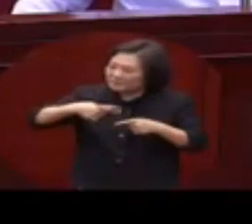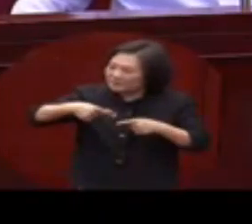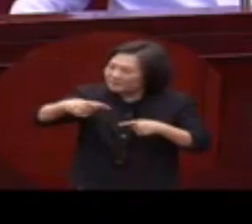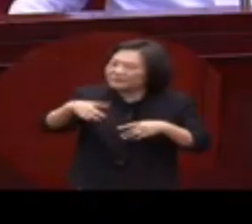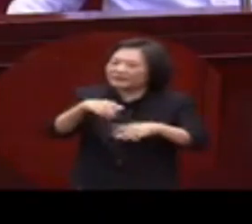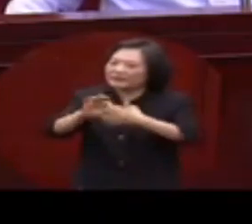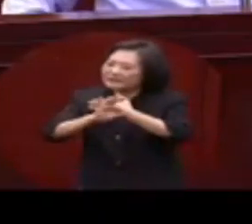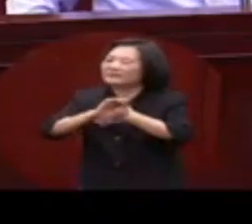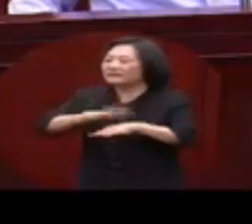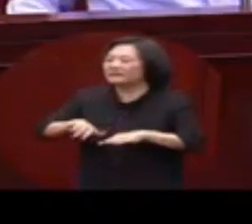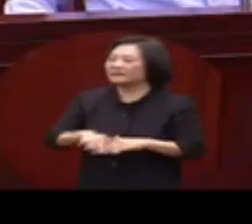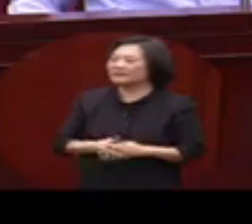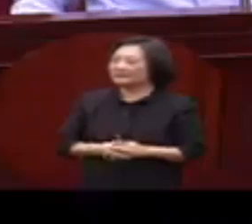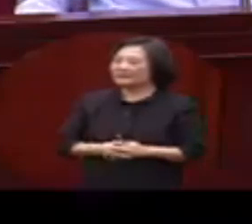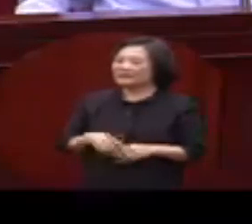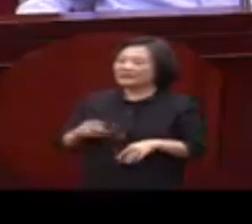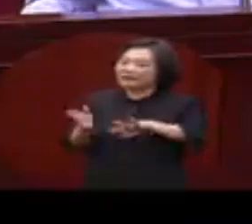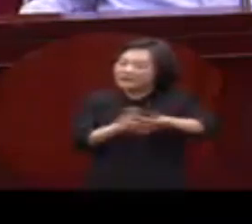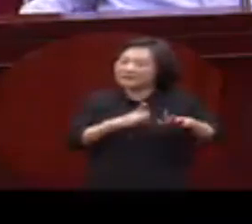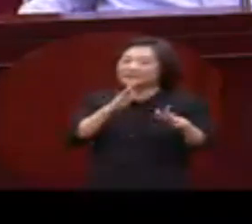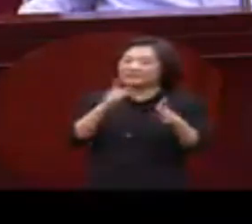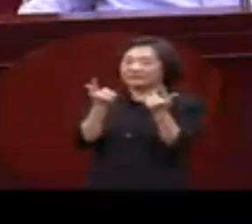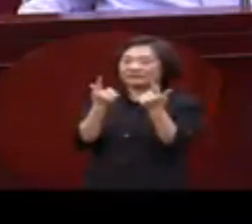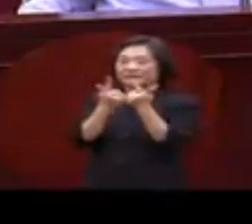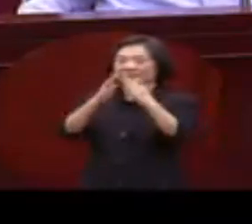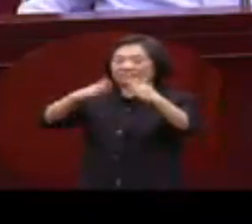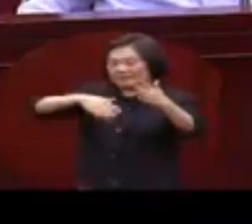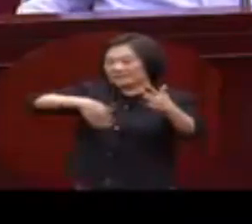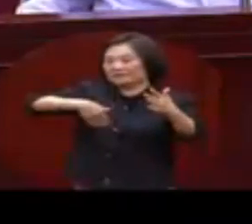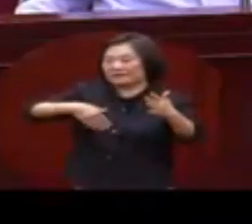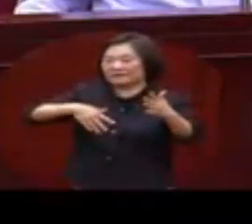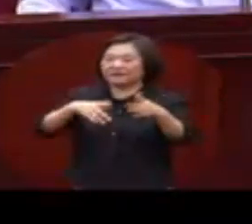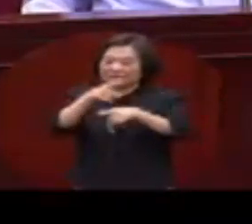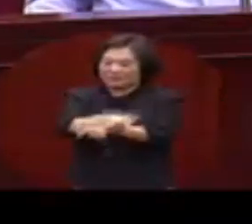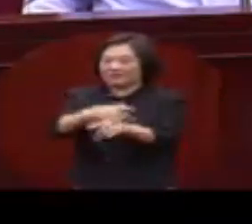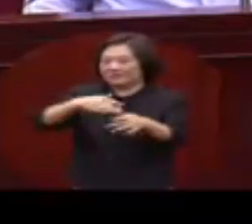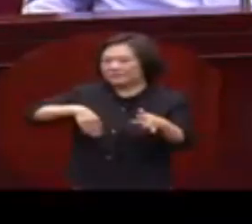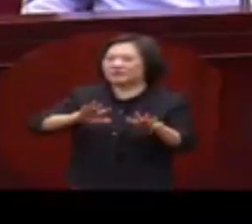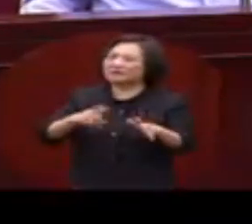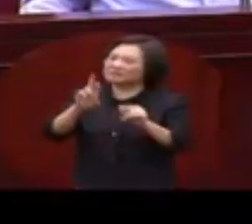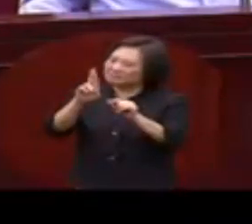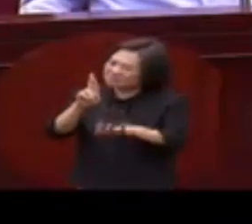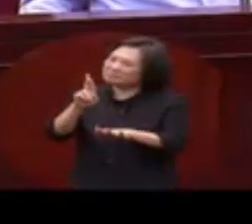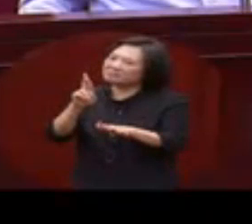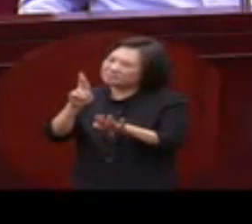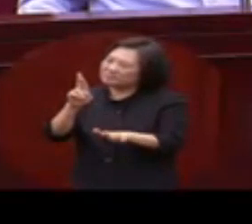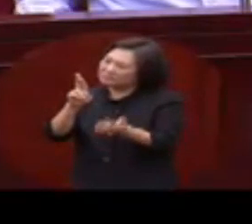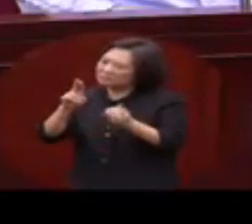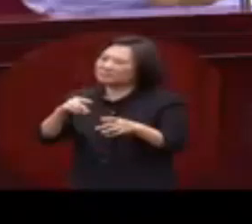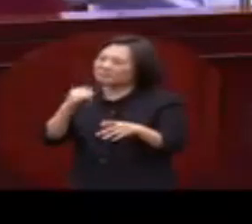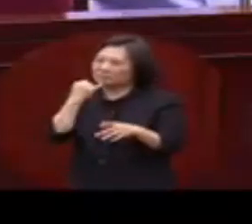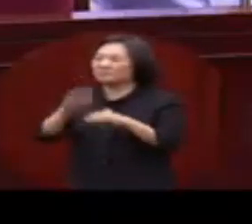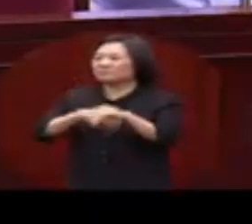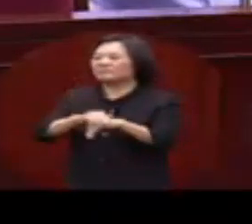心就要上线。那南基地是要到年底才完工了，所以大概慢半年。那整个东区的这个